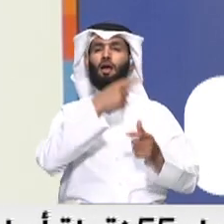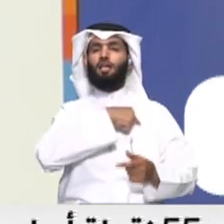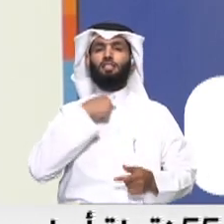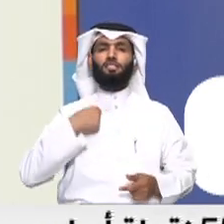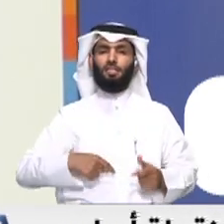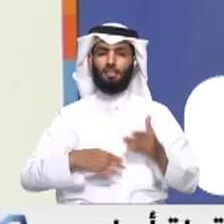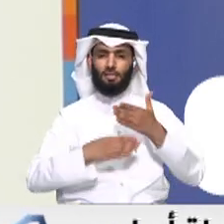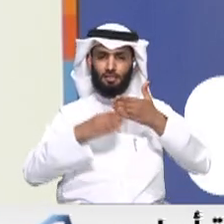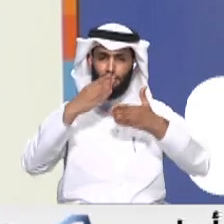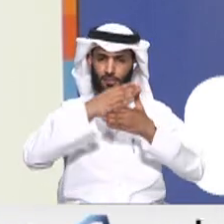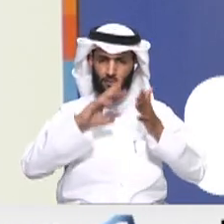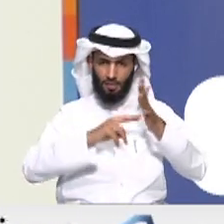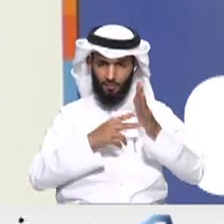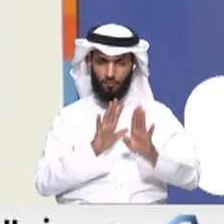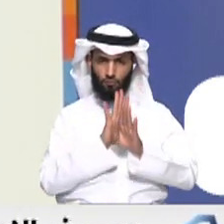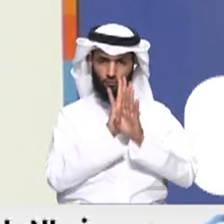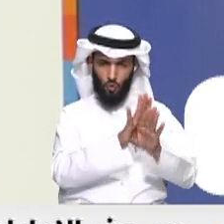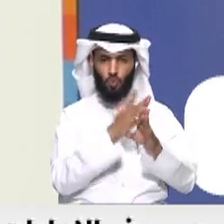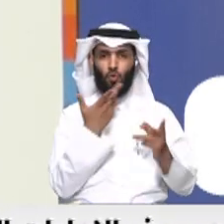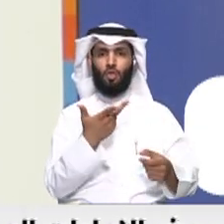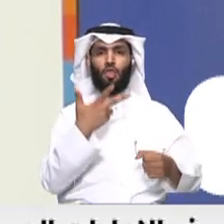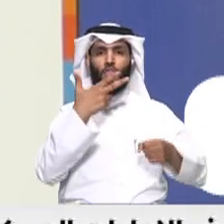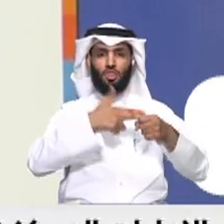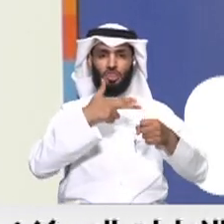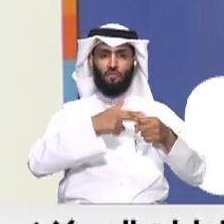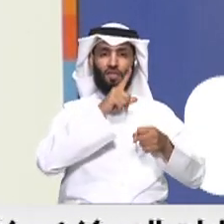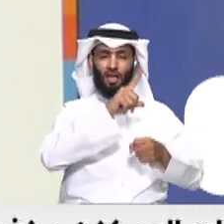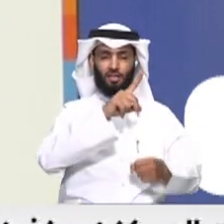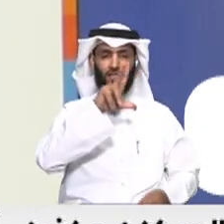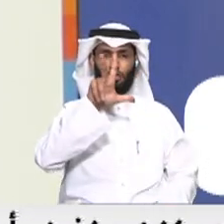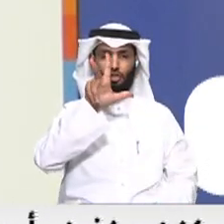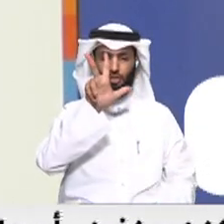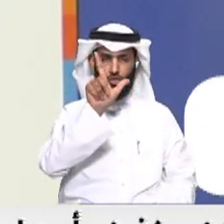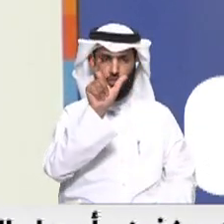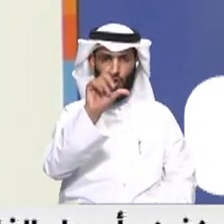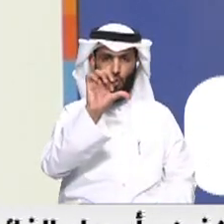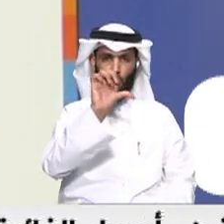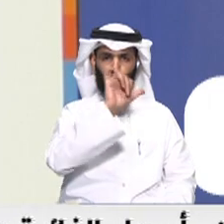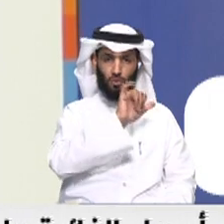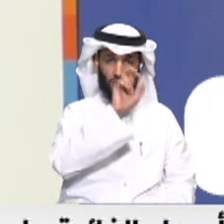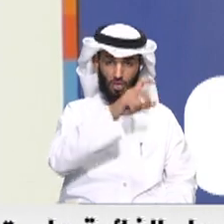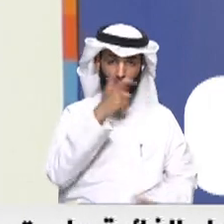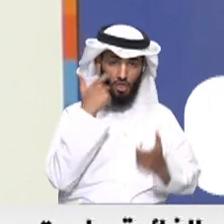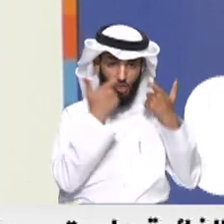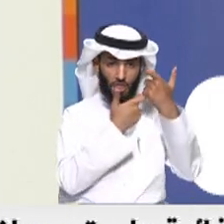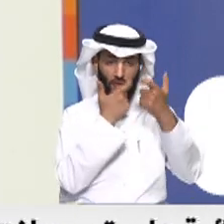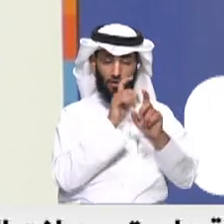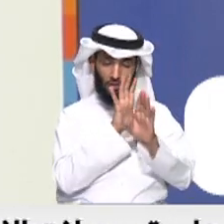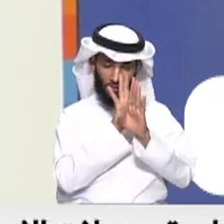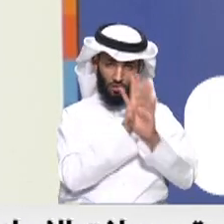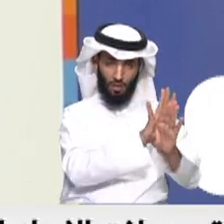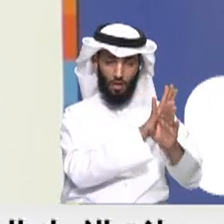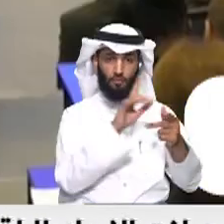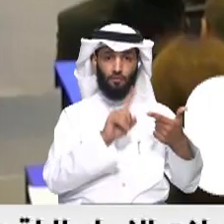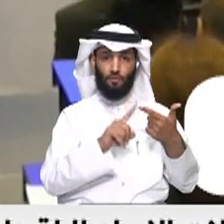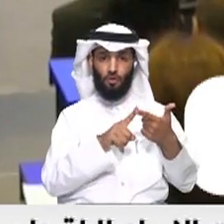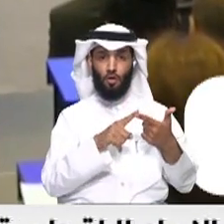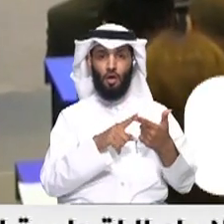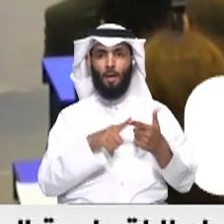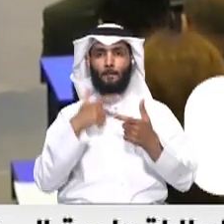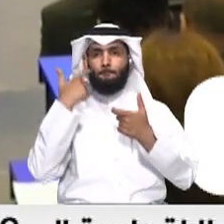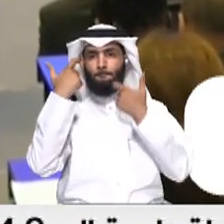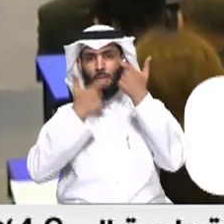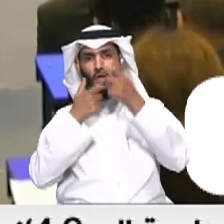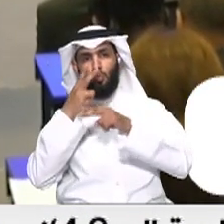إنشاء مصرف الوقود النووي، بالإضافة إلى مشاركة معهد الكويت للأبحاث العلمية مع الوكالة.